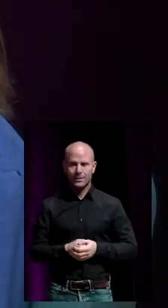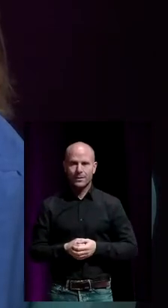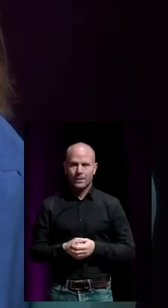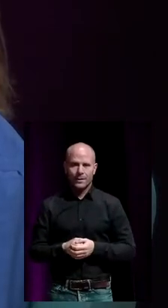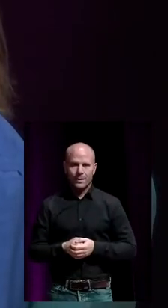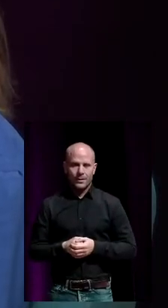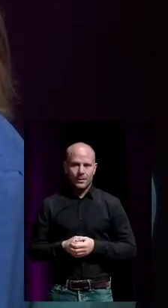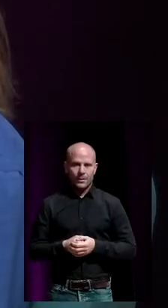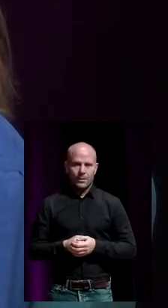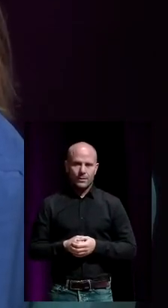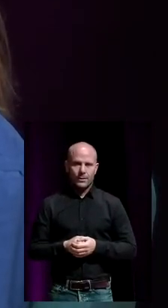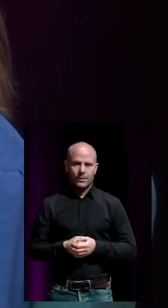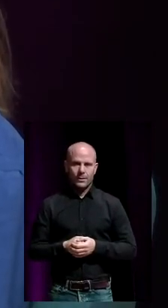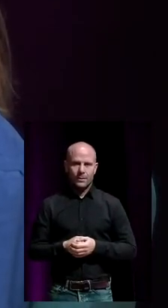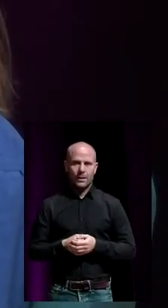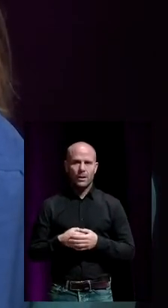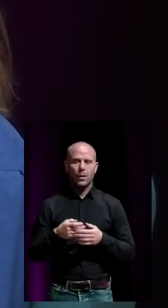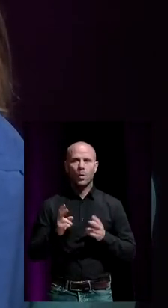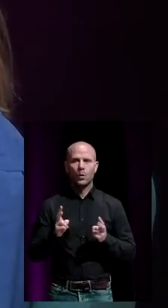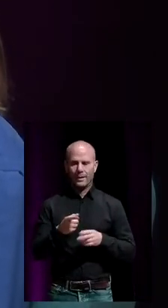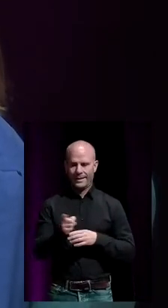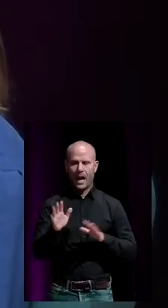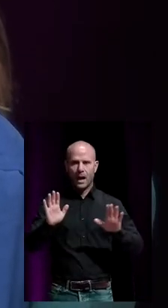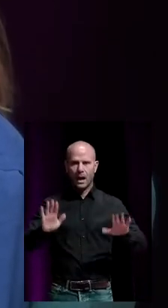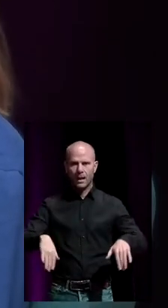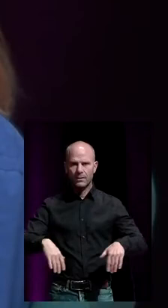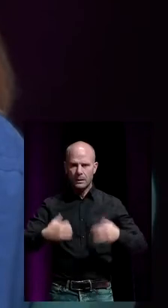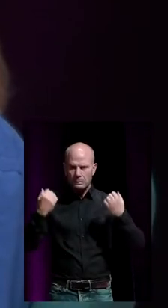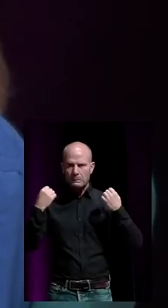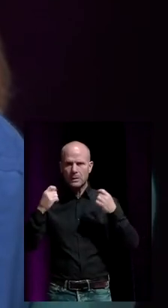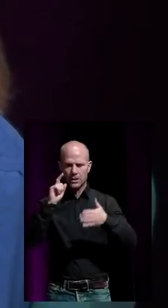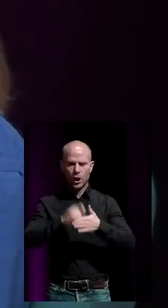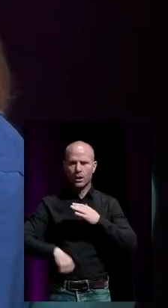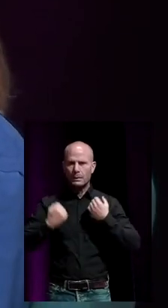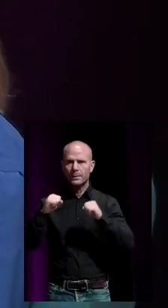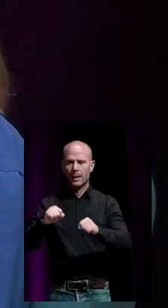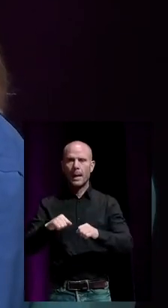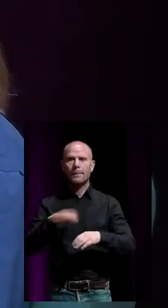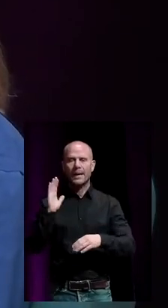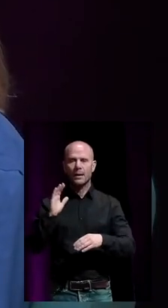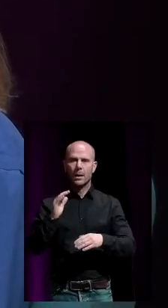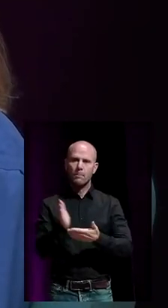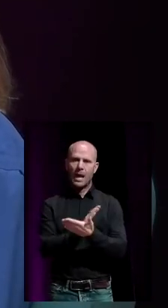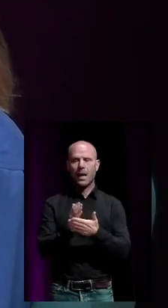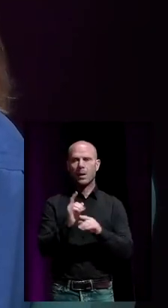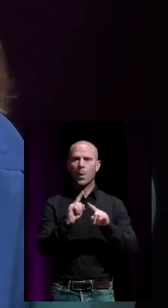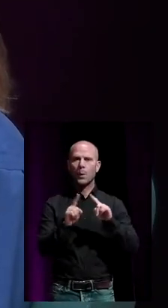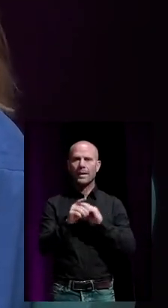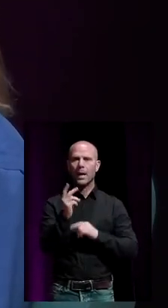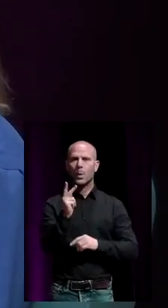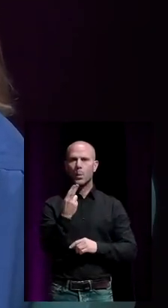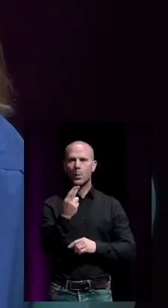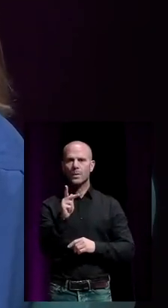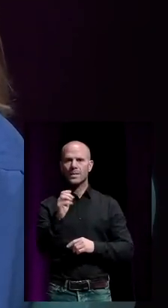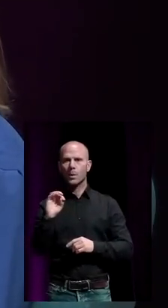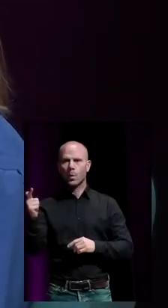att ni har tagit initiativ till att jobba med över utskottsgränserna, inte minst du. Vad